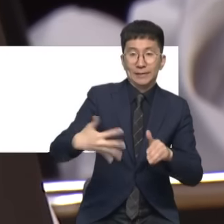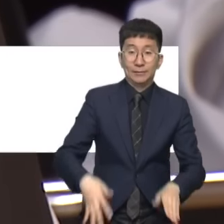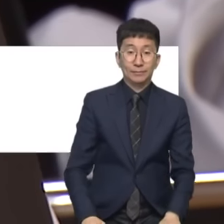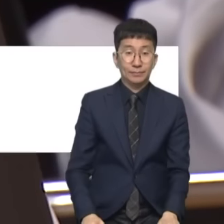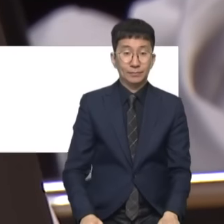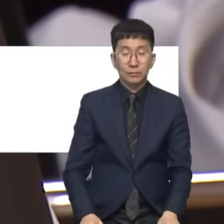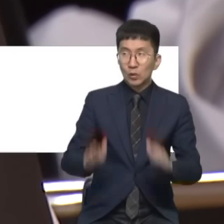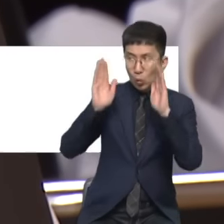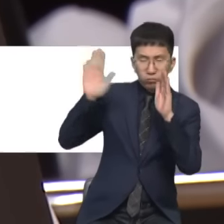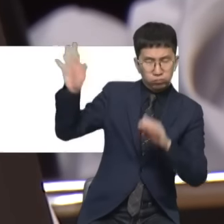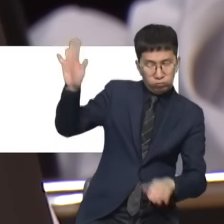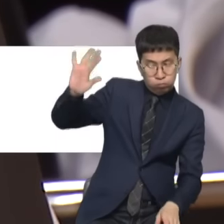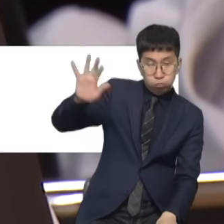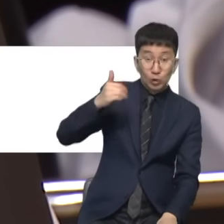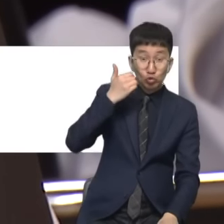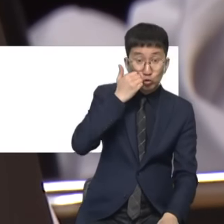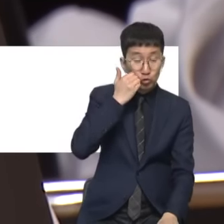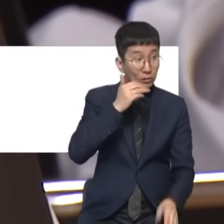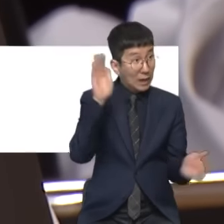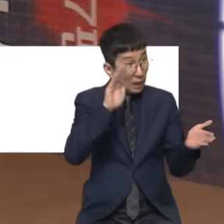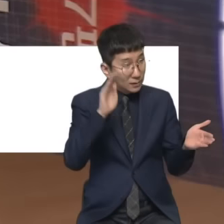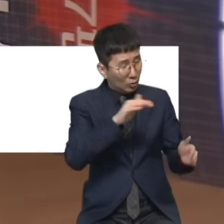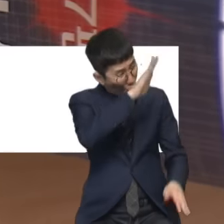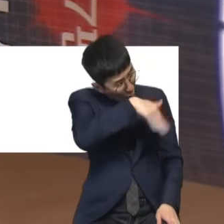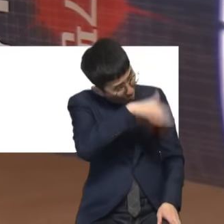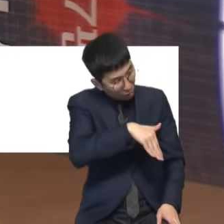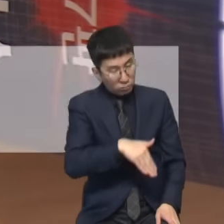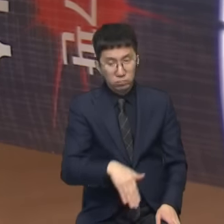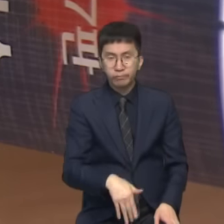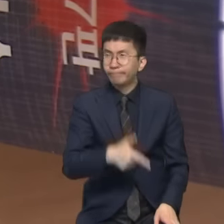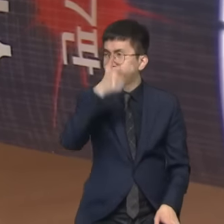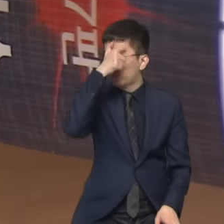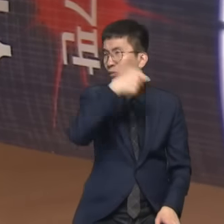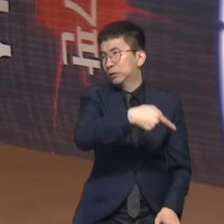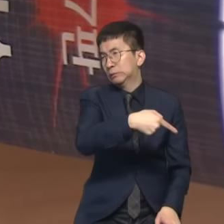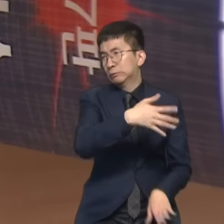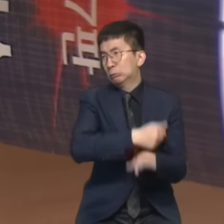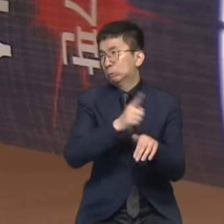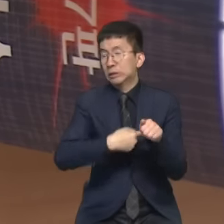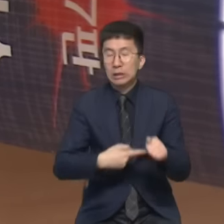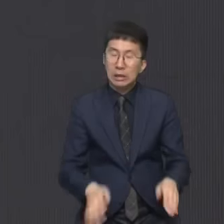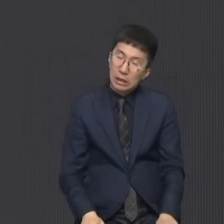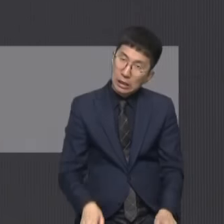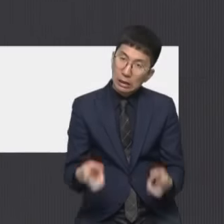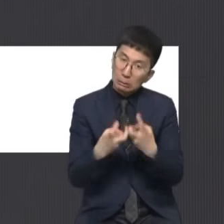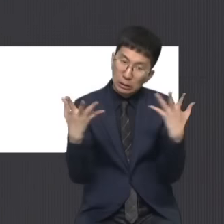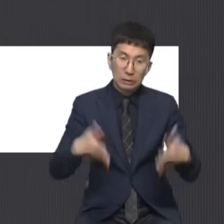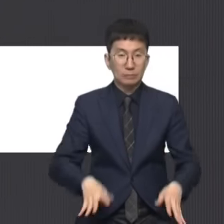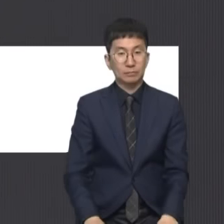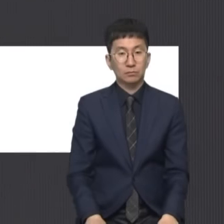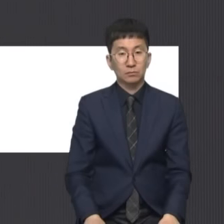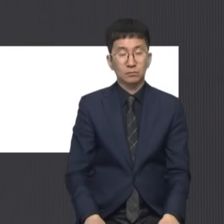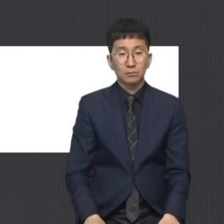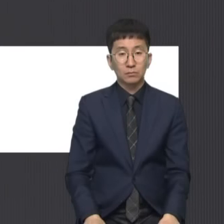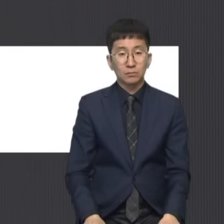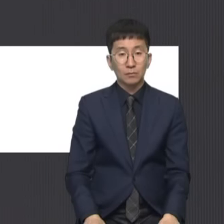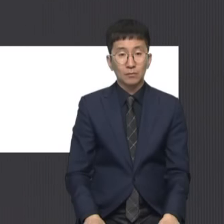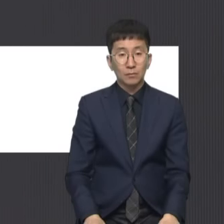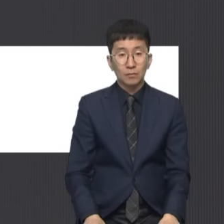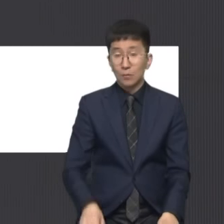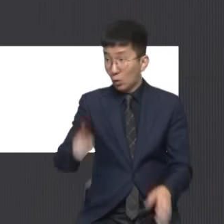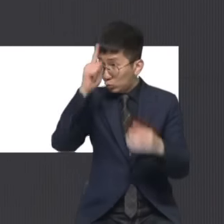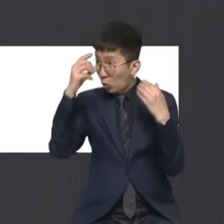수업 거부 중인 학생들을 복귀시킬 뾰족한 수가 없는 건 다른 대학들도 마찬가지입니다. 어떻게 교육을 하실 것인지